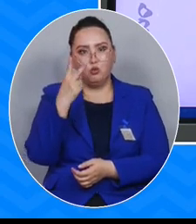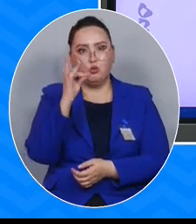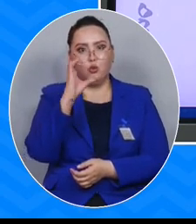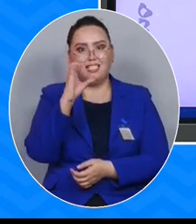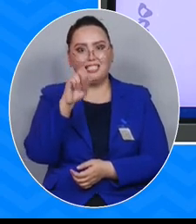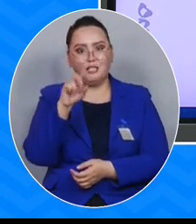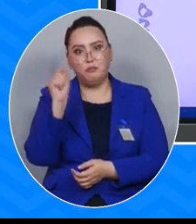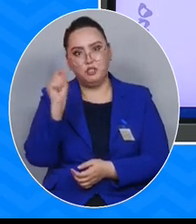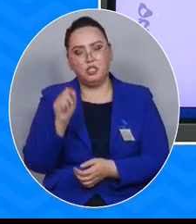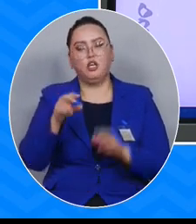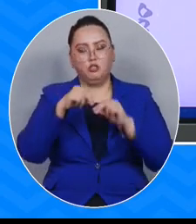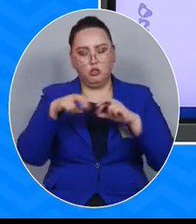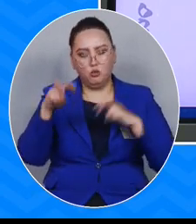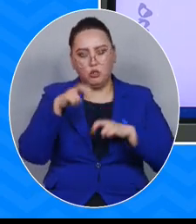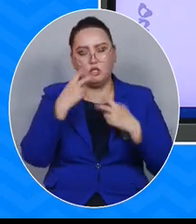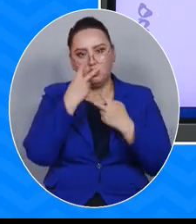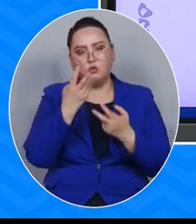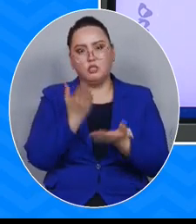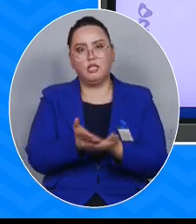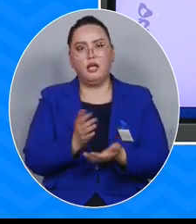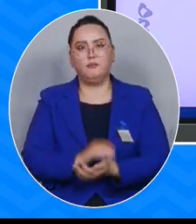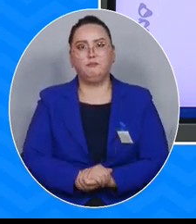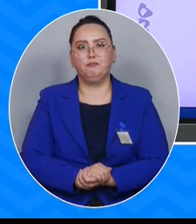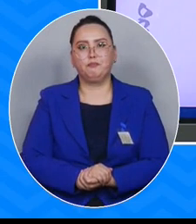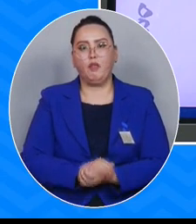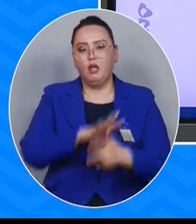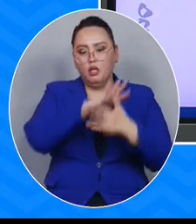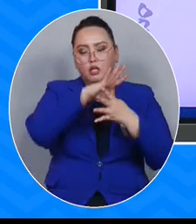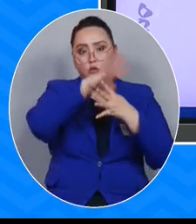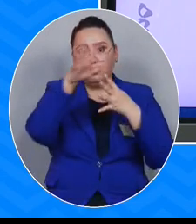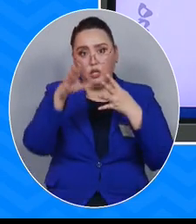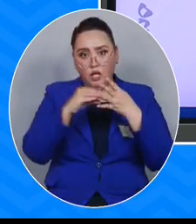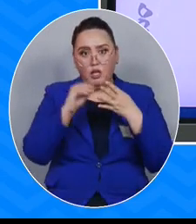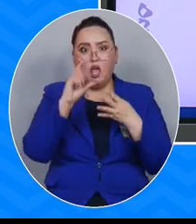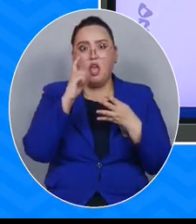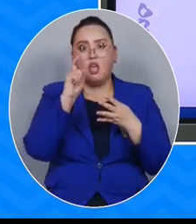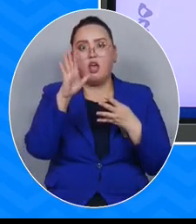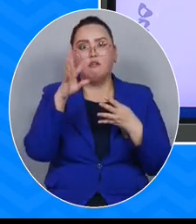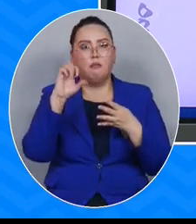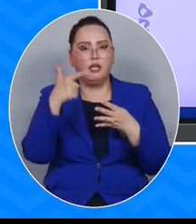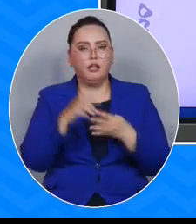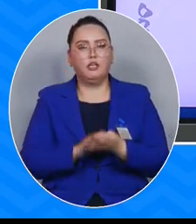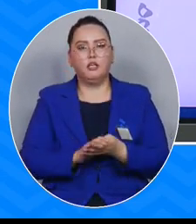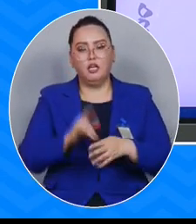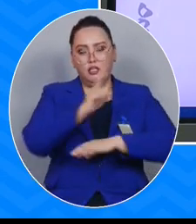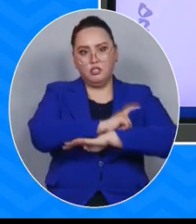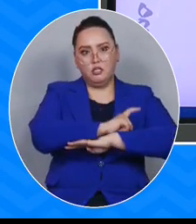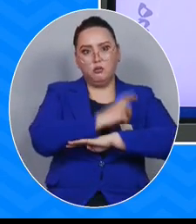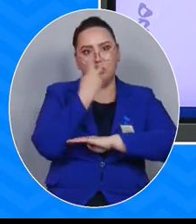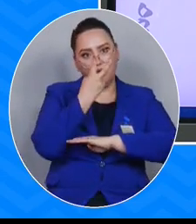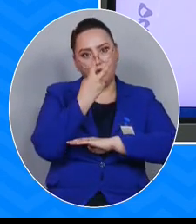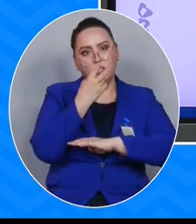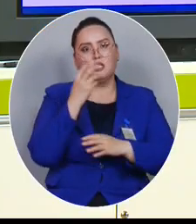талар соудлаа, затхээр тайлбурлон бичиг, эрэгцүүйлэн бичиг, ятхангүтүүлж бичиг гэсэн ихэн хэб майгийг та бүхэн бас тэлвээдзээр яжгаа хэчээлвэдээс